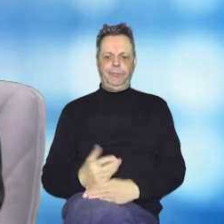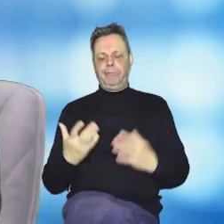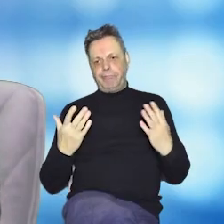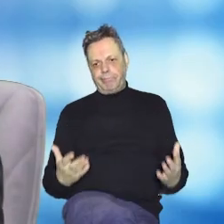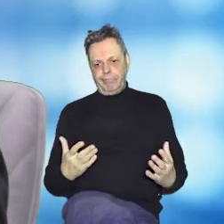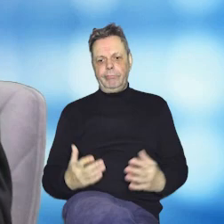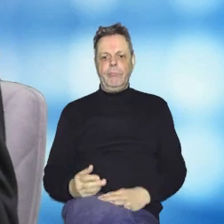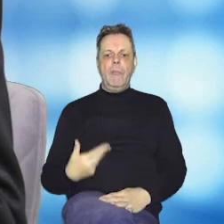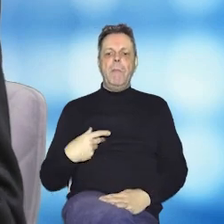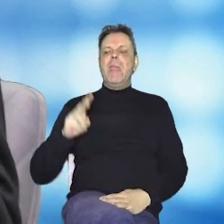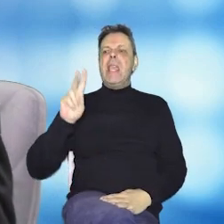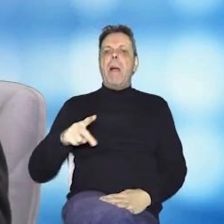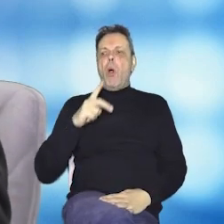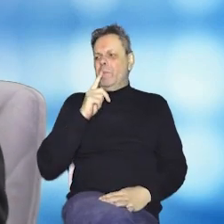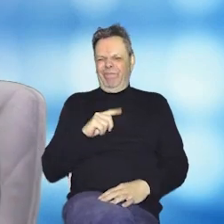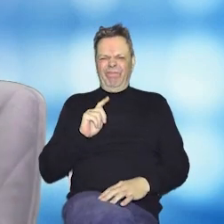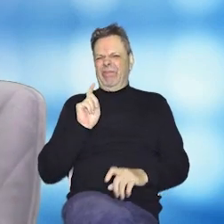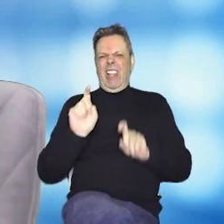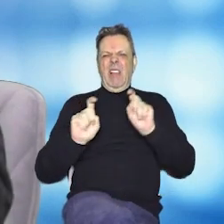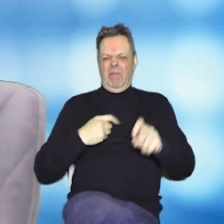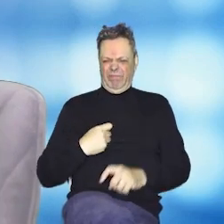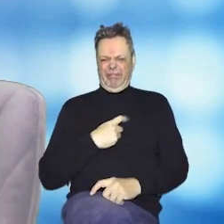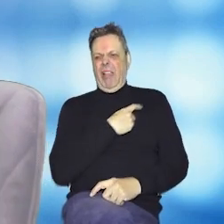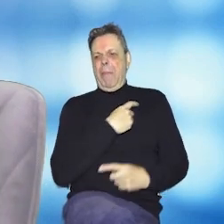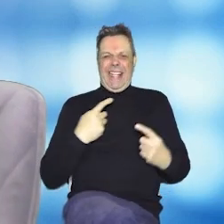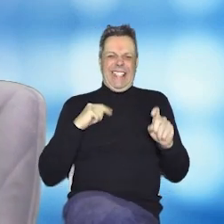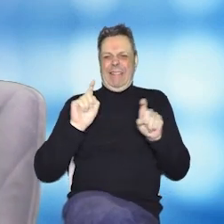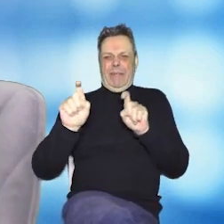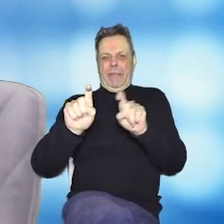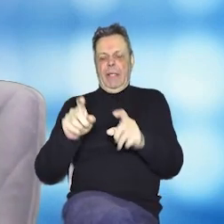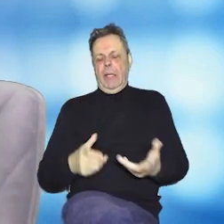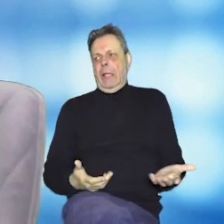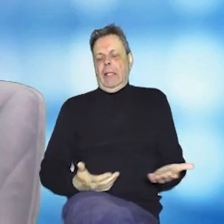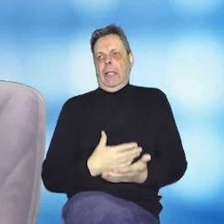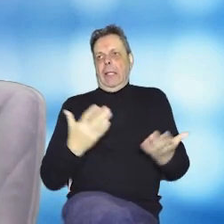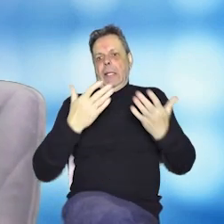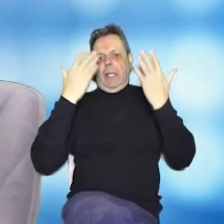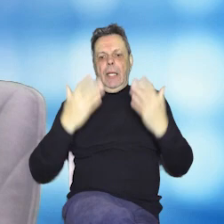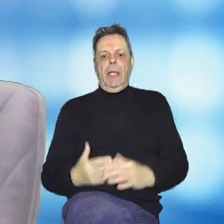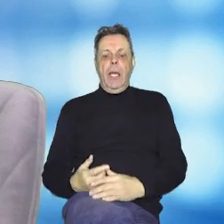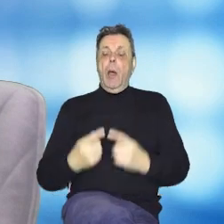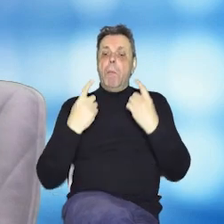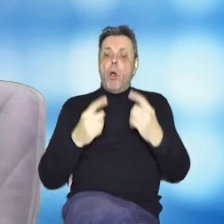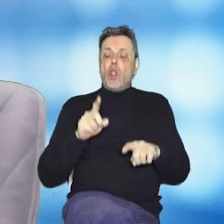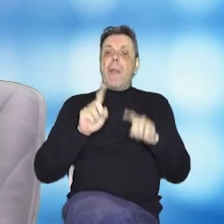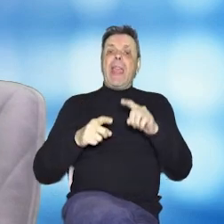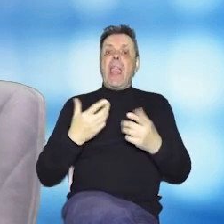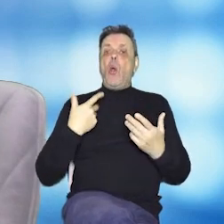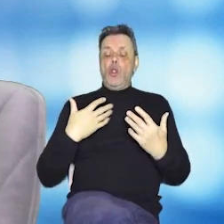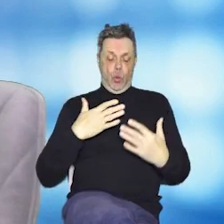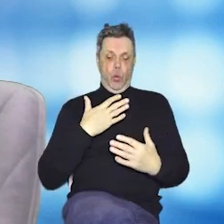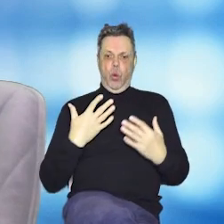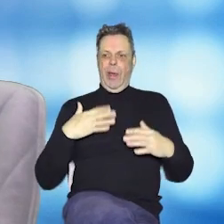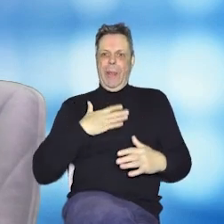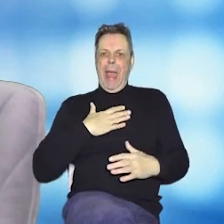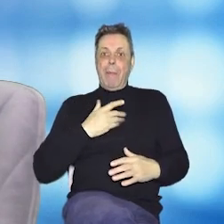Ovako, imamo parazite svugdje oko nas, na ovaj ili onaj način. No, postoji paraziti koji su na